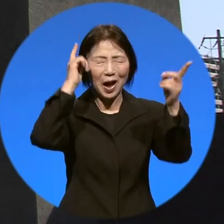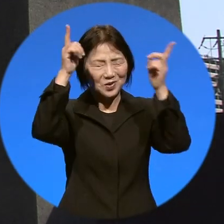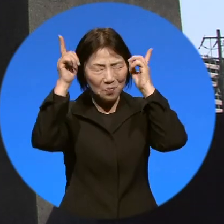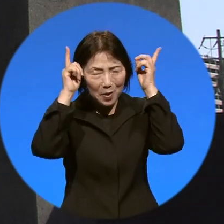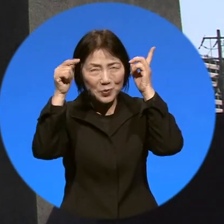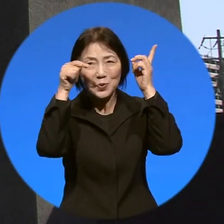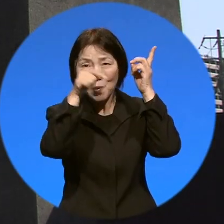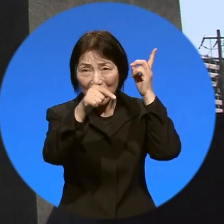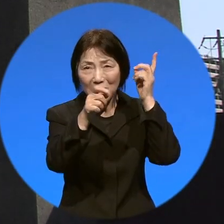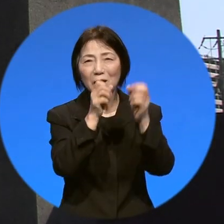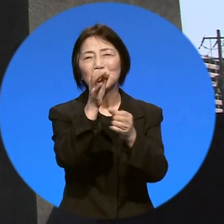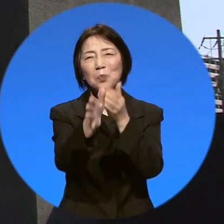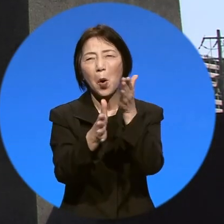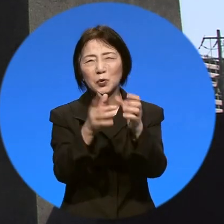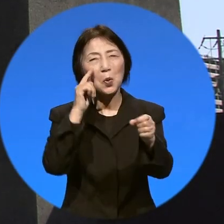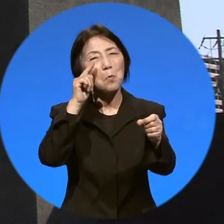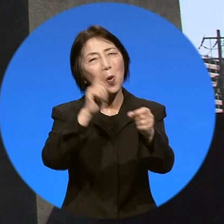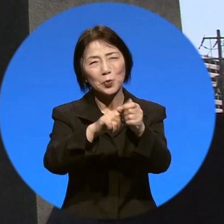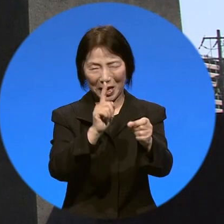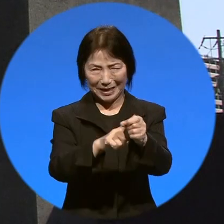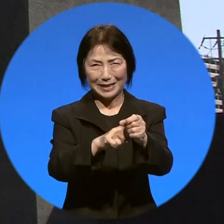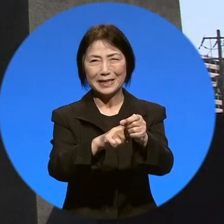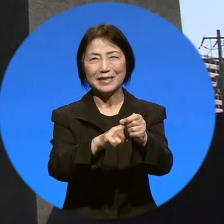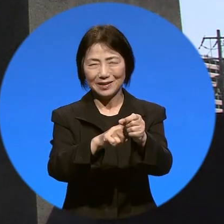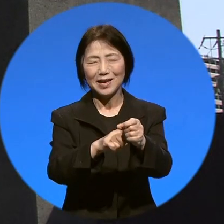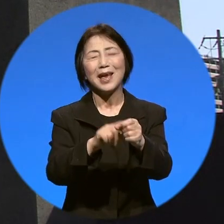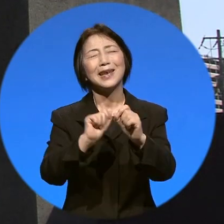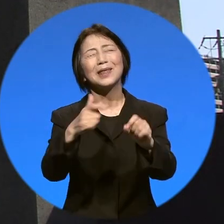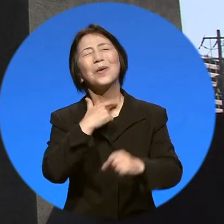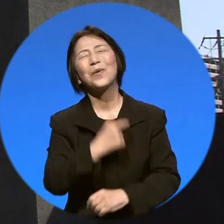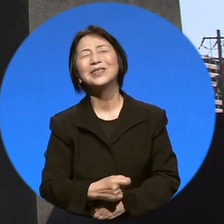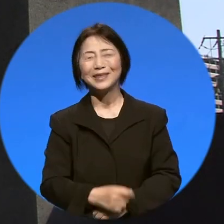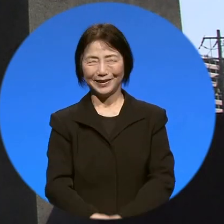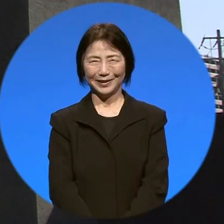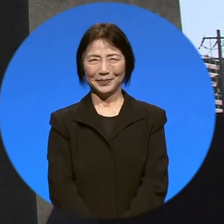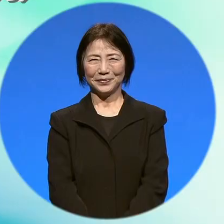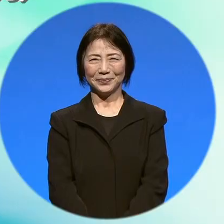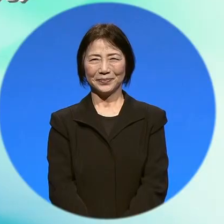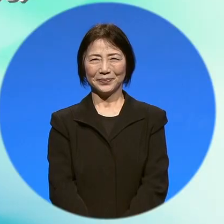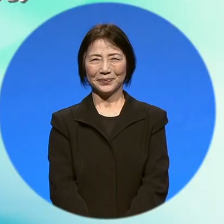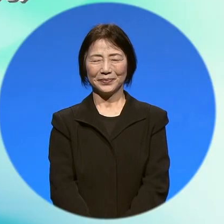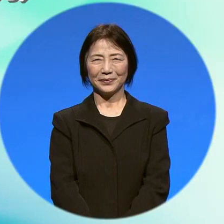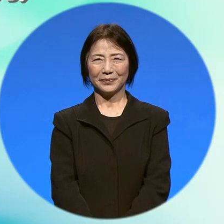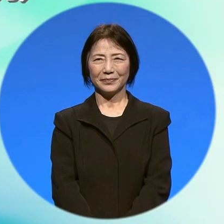が本来の姿だから、そうしてもらいたいと思います。